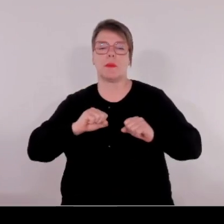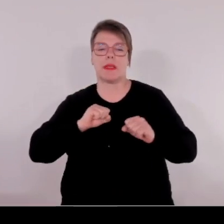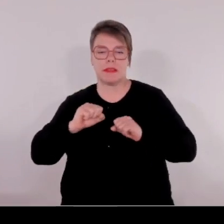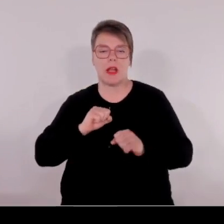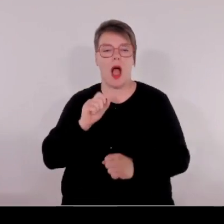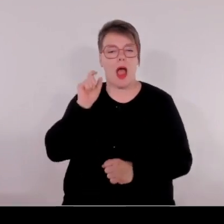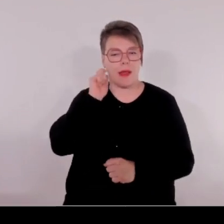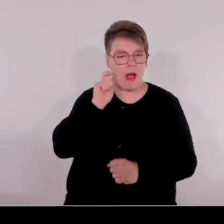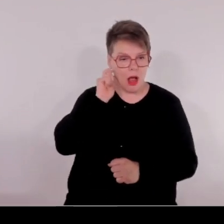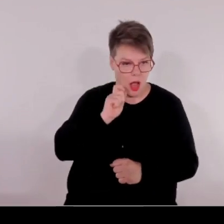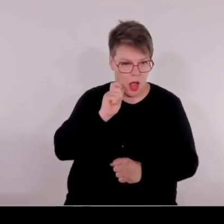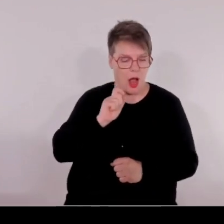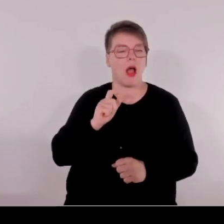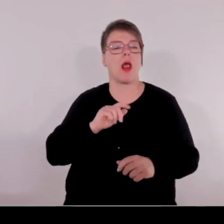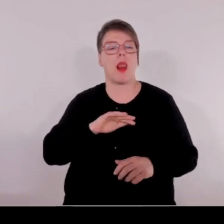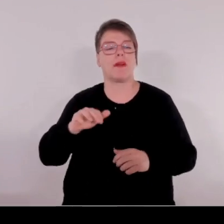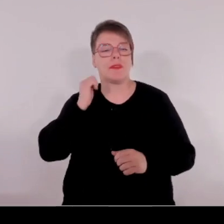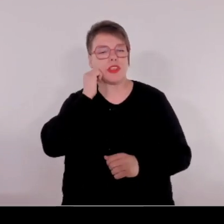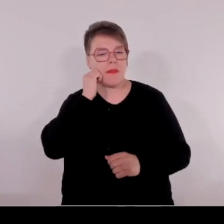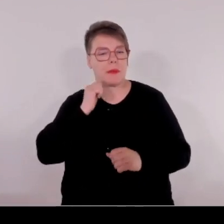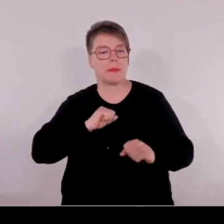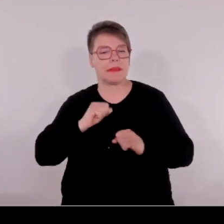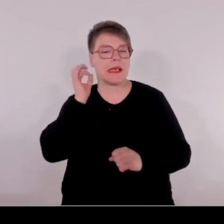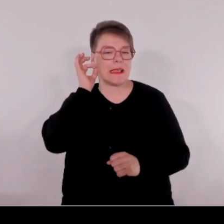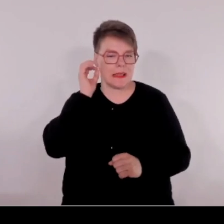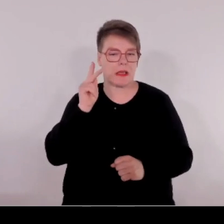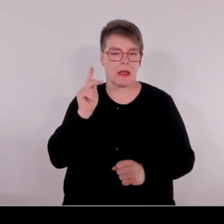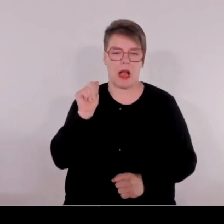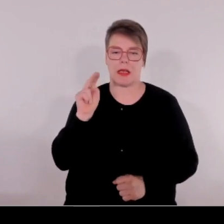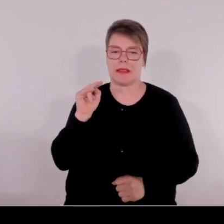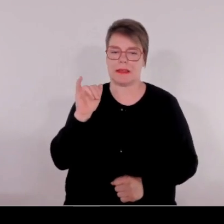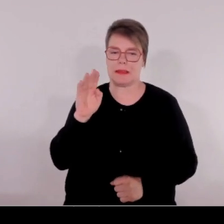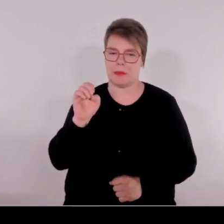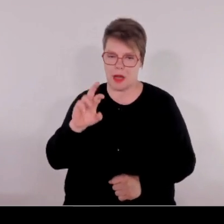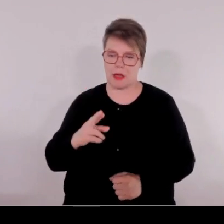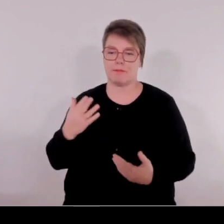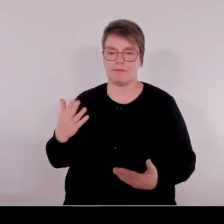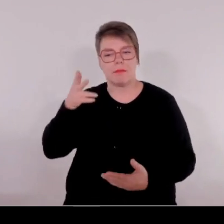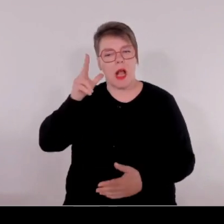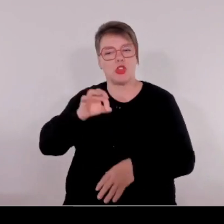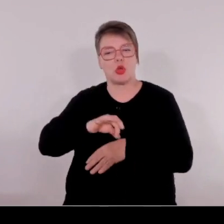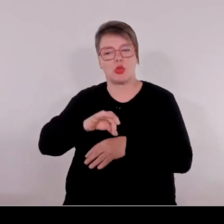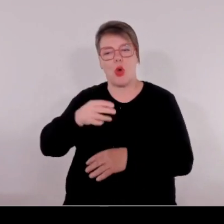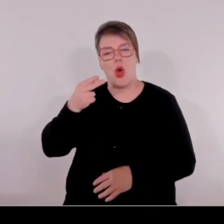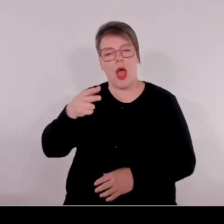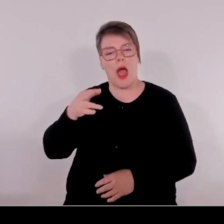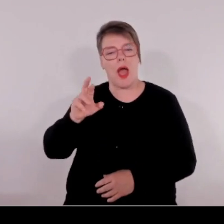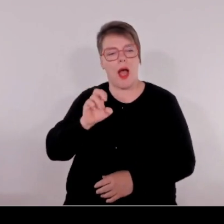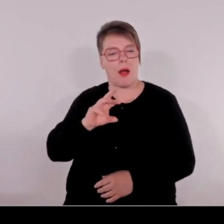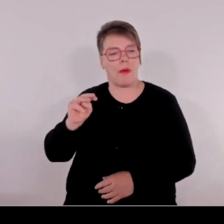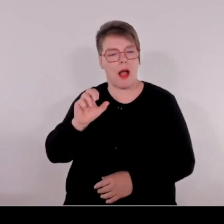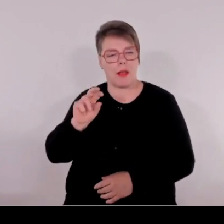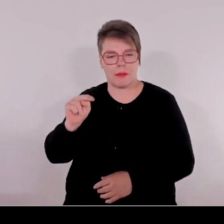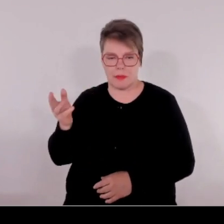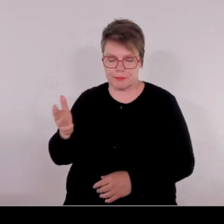zur heutigen Pressekonferenz nach der letzten Sitzung des Bayerischen Ministerrats, die wie immer unter der Leitung vom